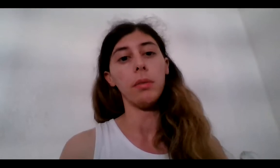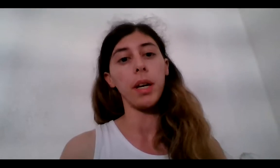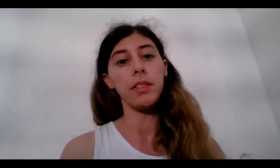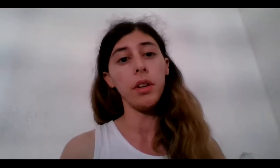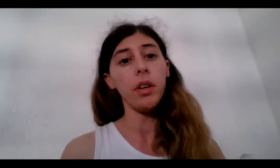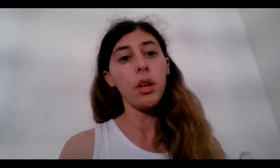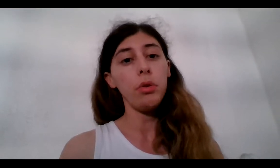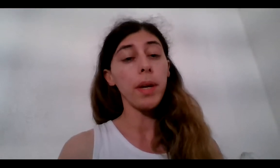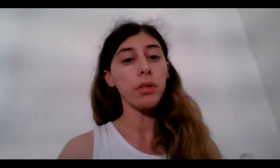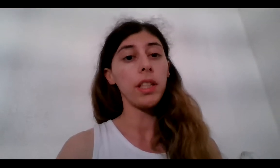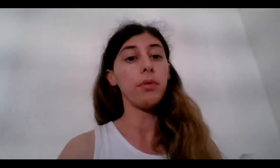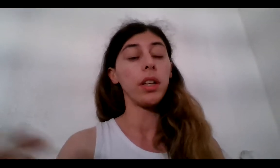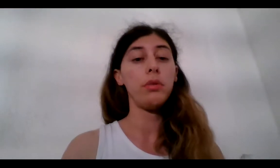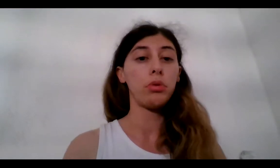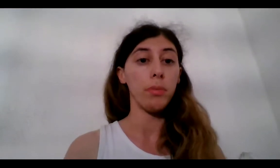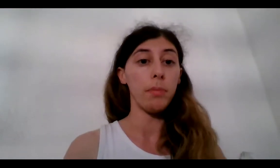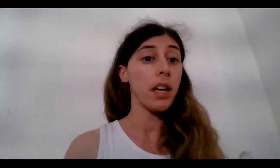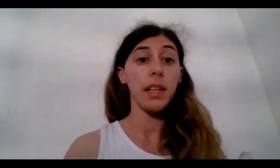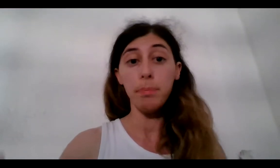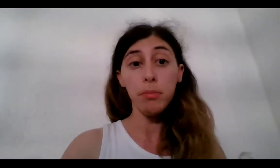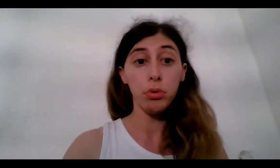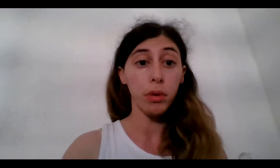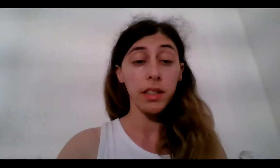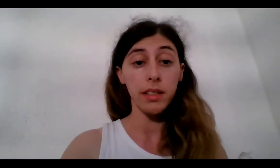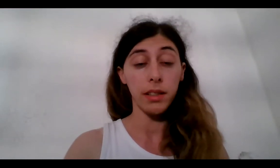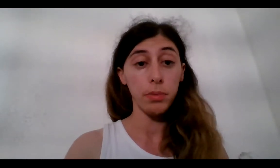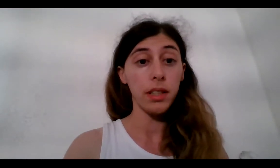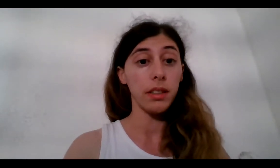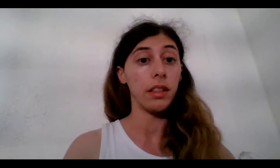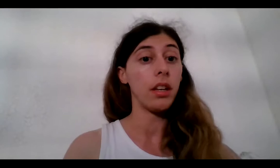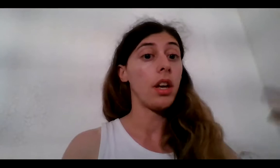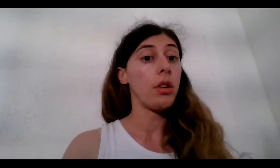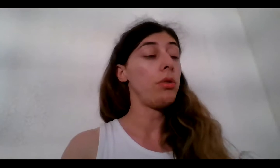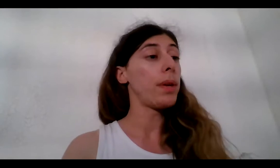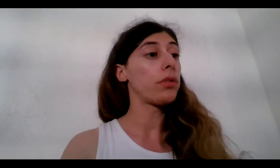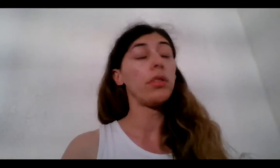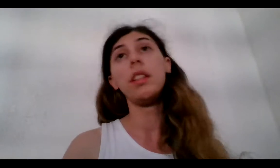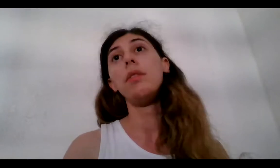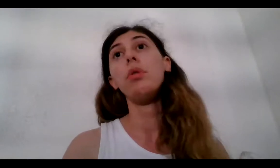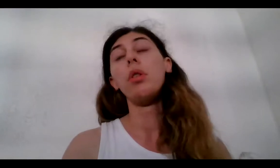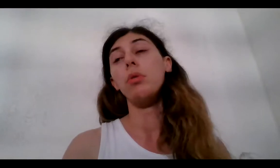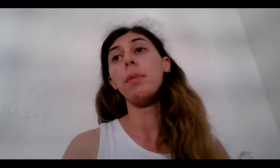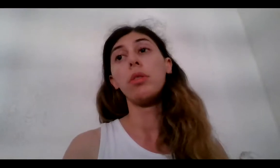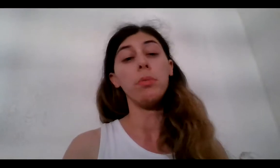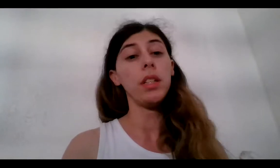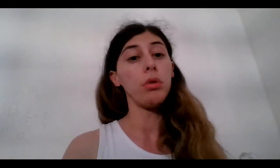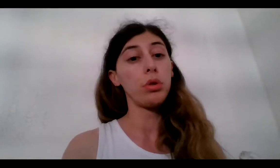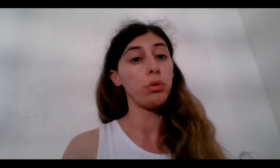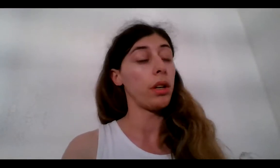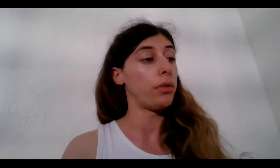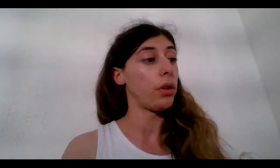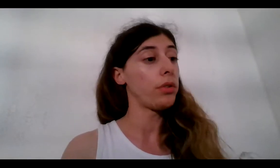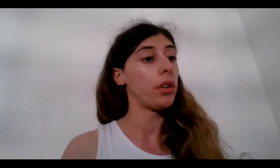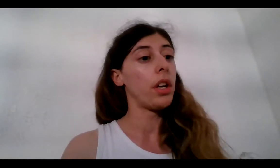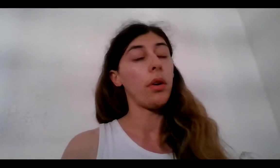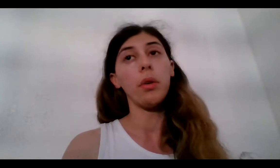l'exposé précédent, une personne qui veut une réduction mammaire, elle n'a pas besoin d'attestation psychiatrique. Une personne qui veut une mammectomie, aujourd'hui